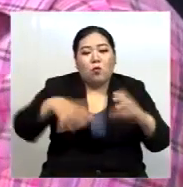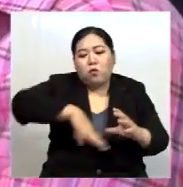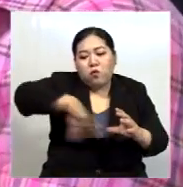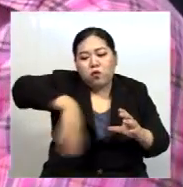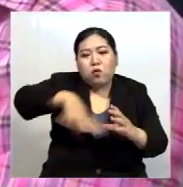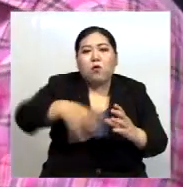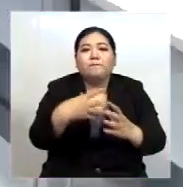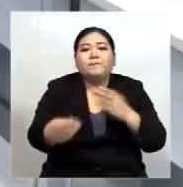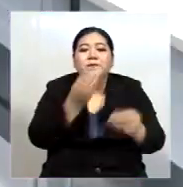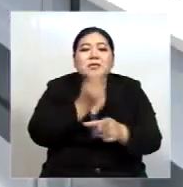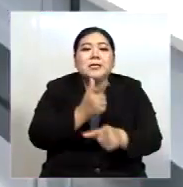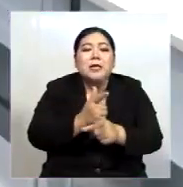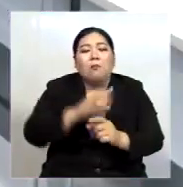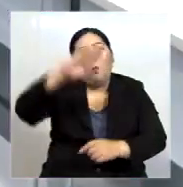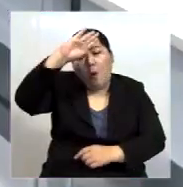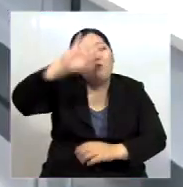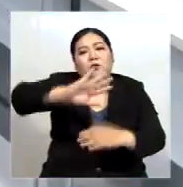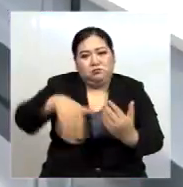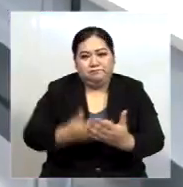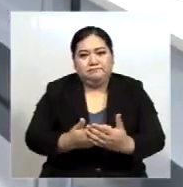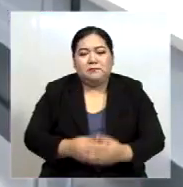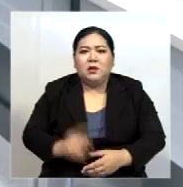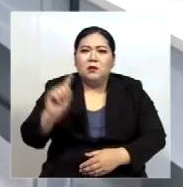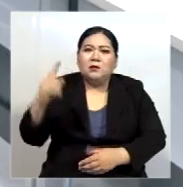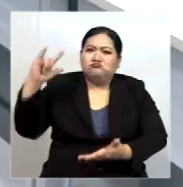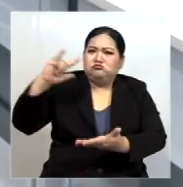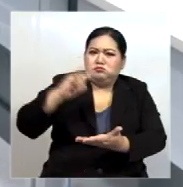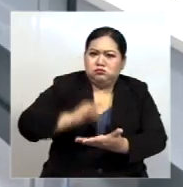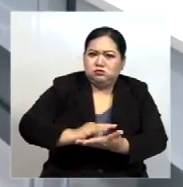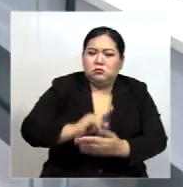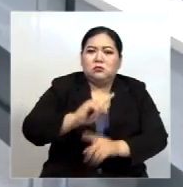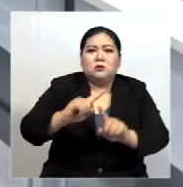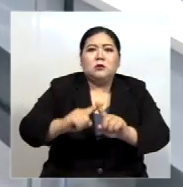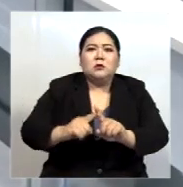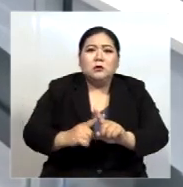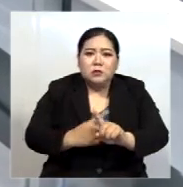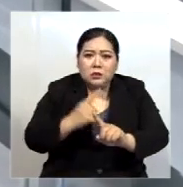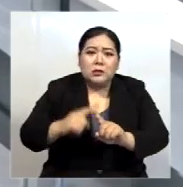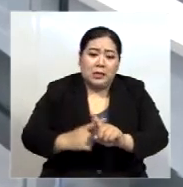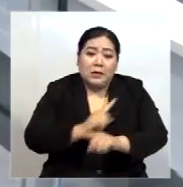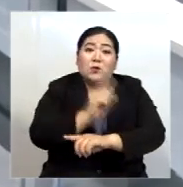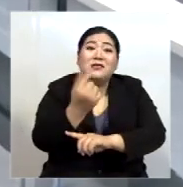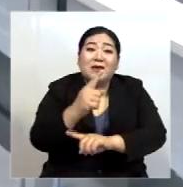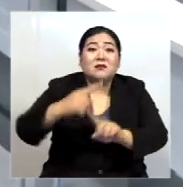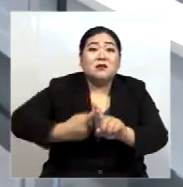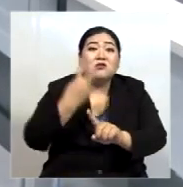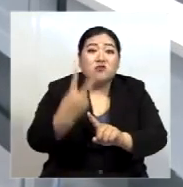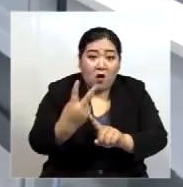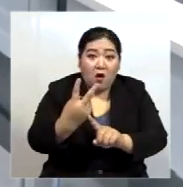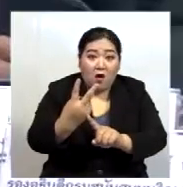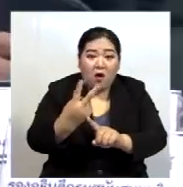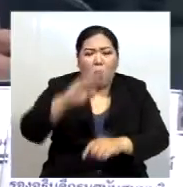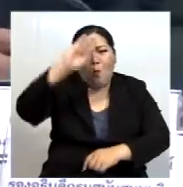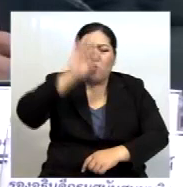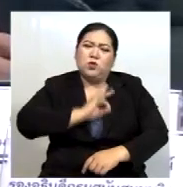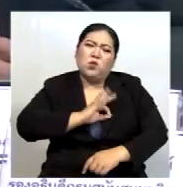องกงเนี่ยเข้าประเทศมาเมื่อวันที่21กุมภาพันธ์และมีอาการป่วยเมื่อ25กุมภาพันธ์หลังจากป่วยก็ยังไปพ